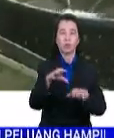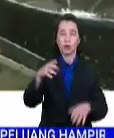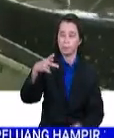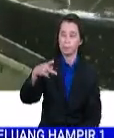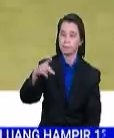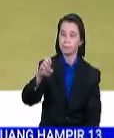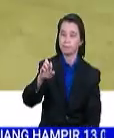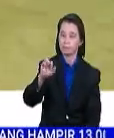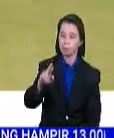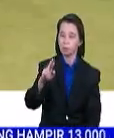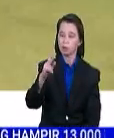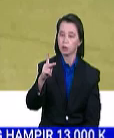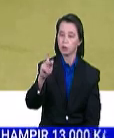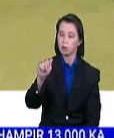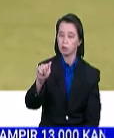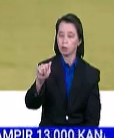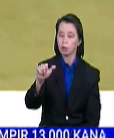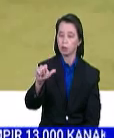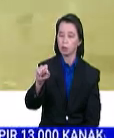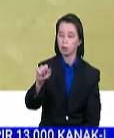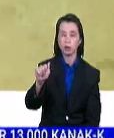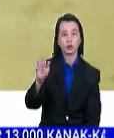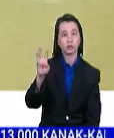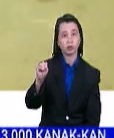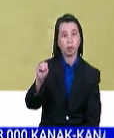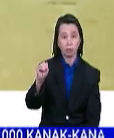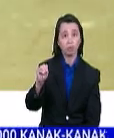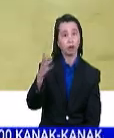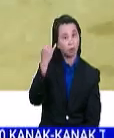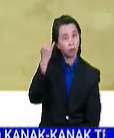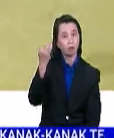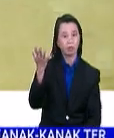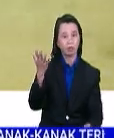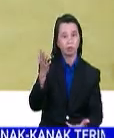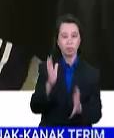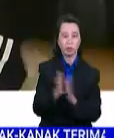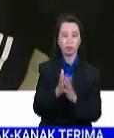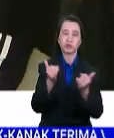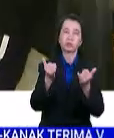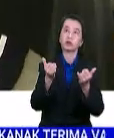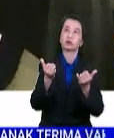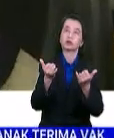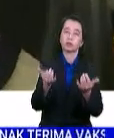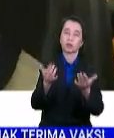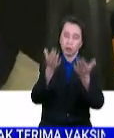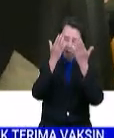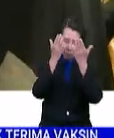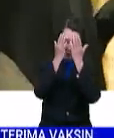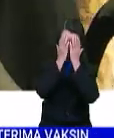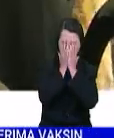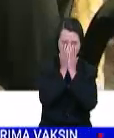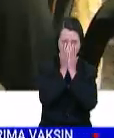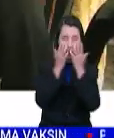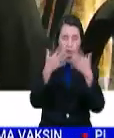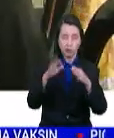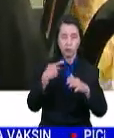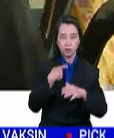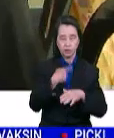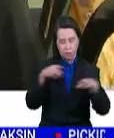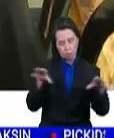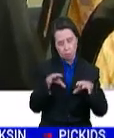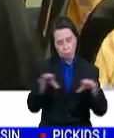perkasam ikan ni. Okey, jadi sekarang ni alhamdulillah lah. Alhamdulillah setelah kami